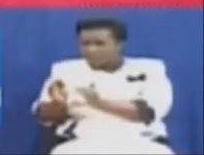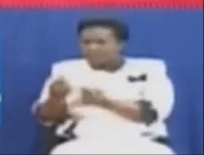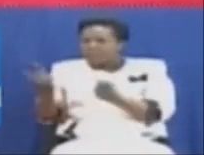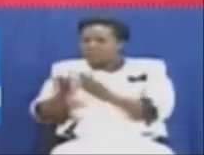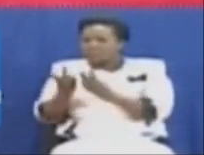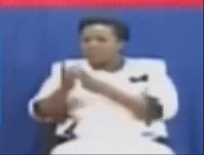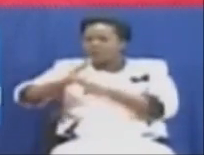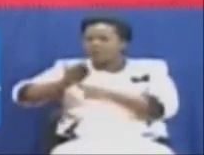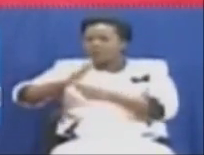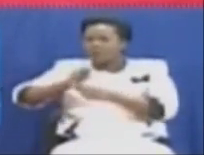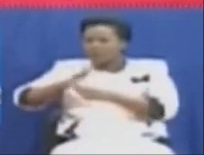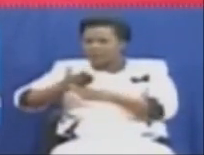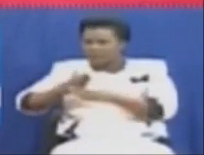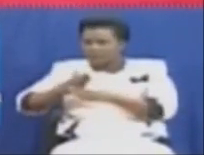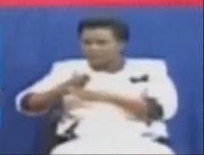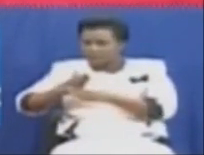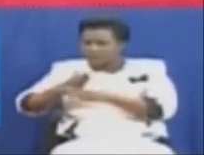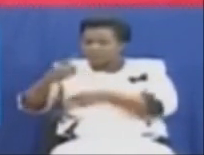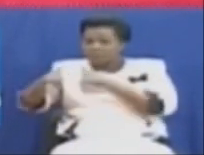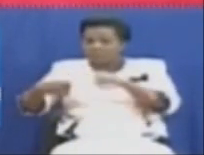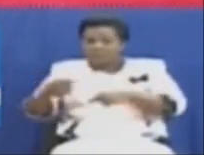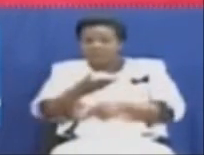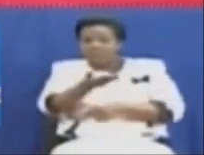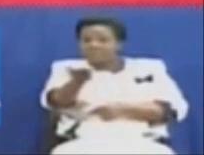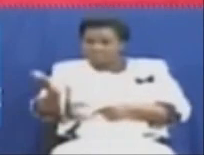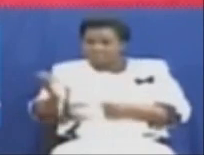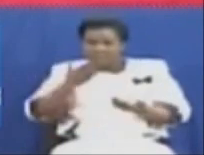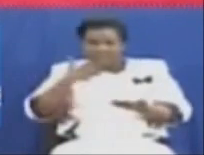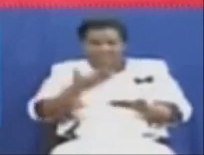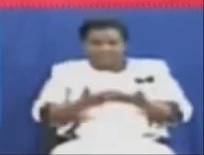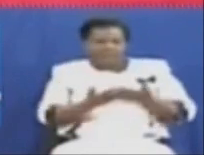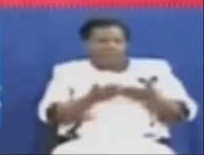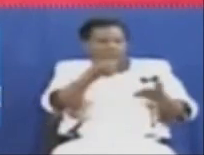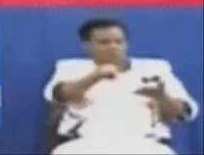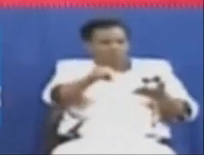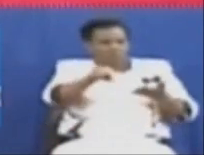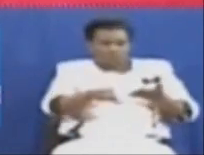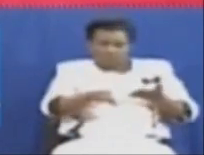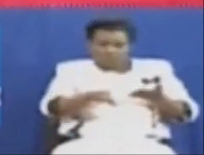wa kuendesha mradi huo kwenye maeneo yao, kama vile kununua hivi vitep,